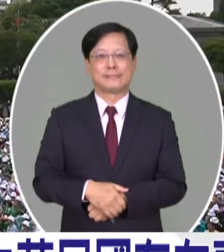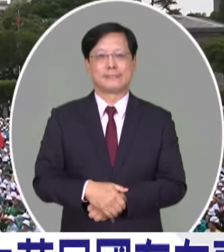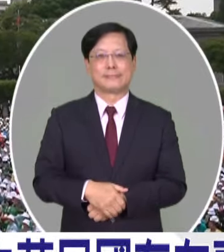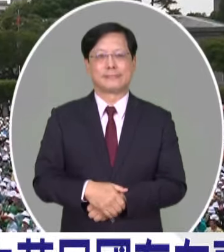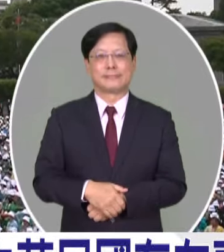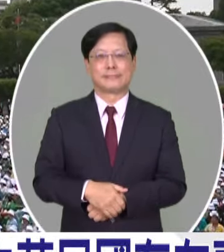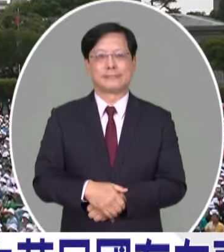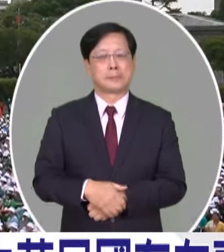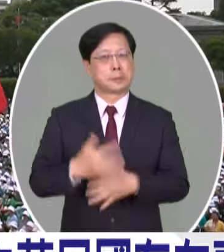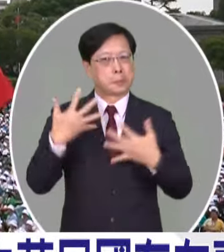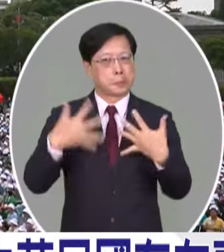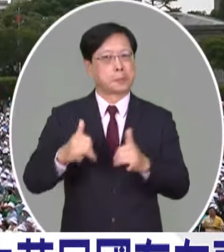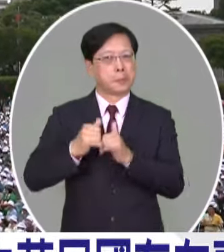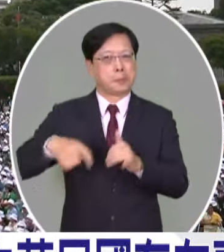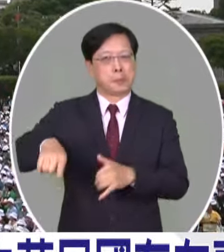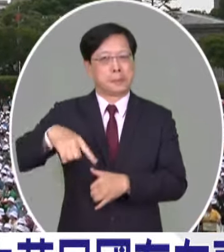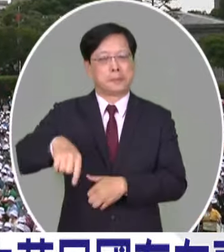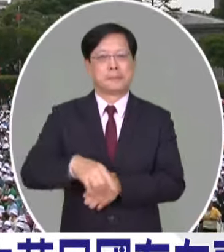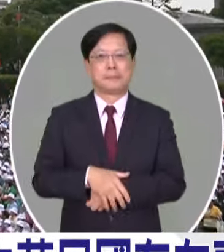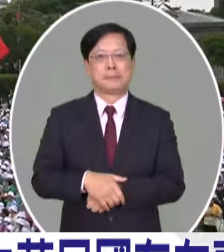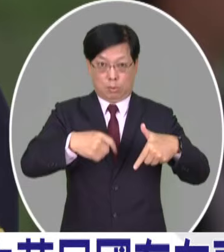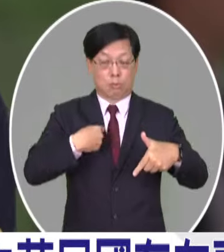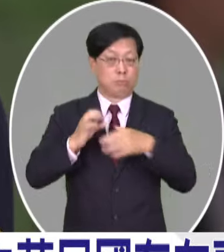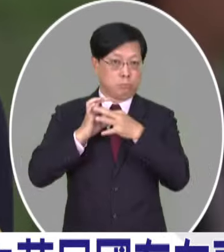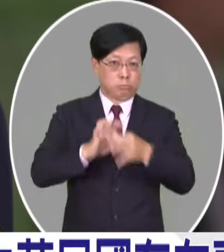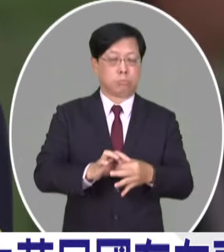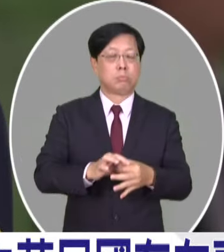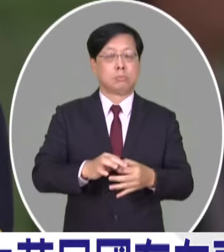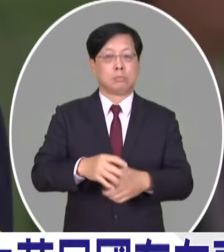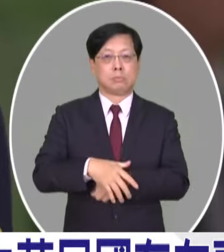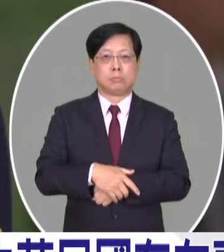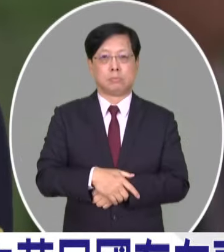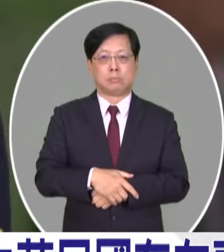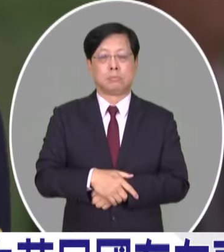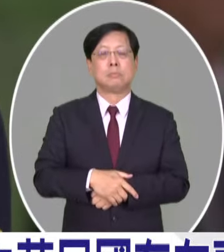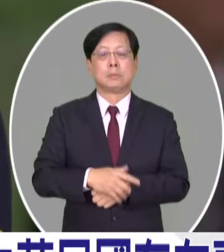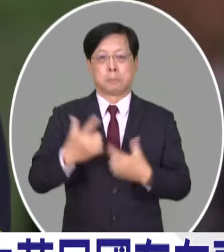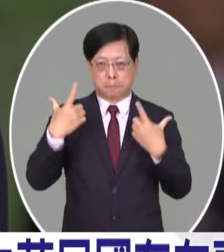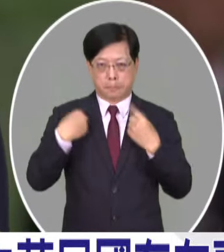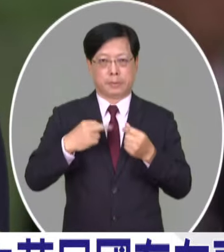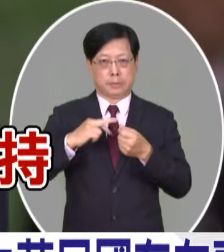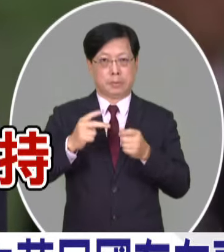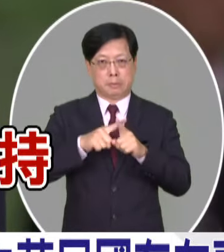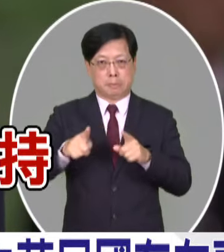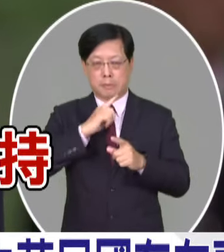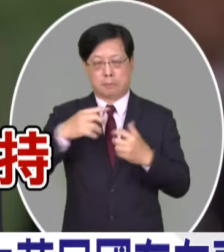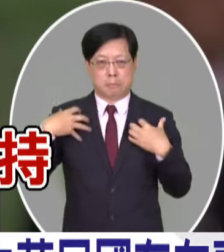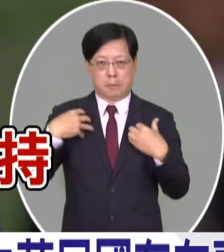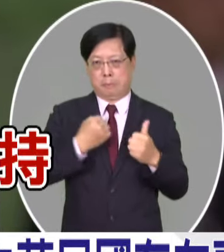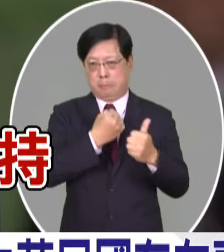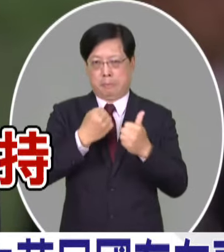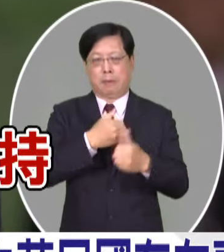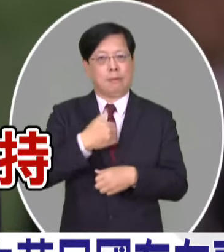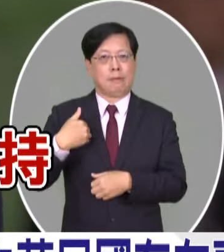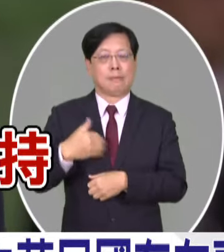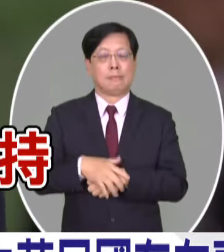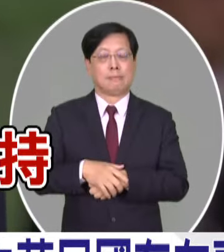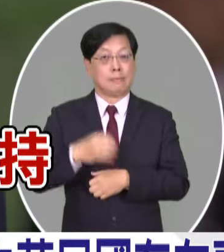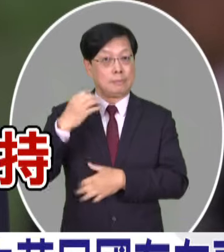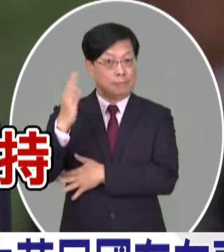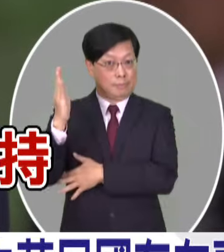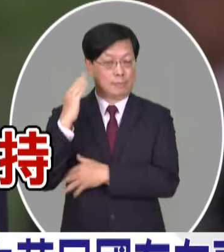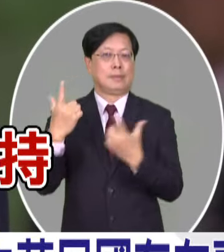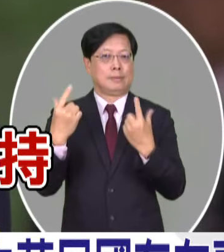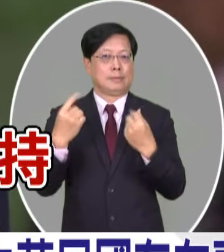稳定，对外面对中国文攻武吓，面对主权问题，赖清德表态立场。 新政府